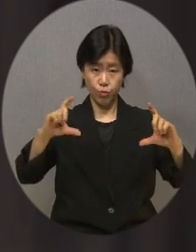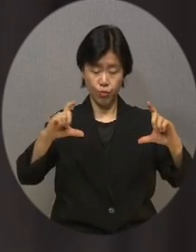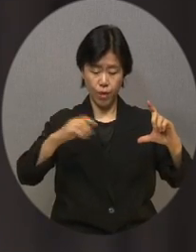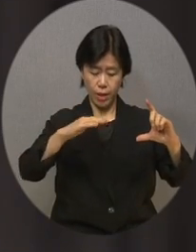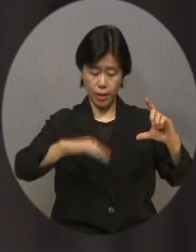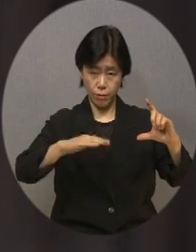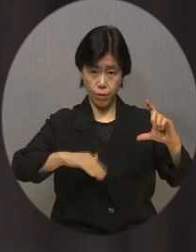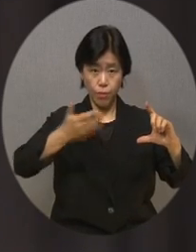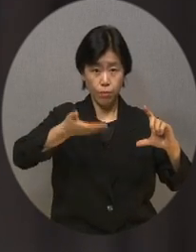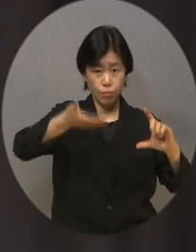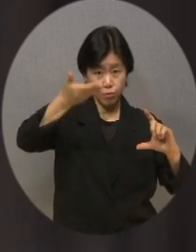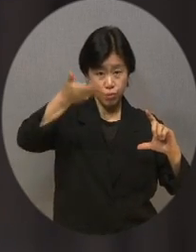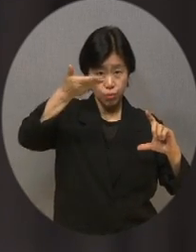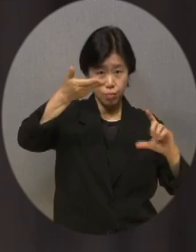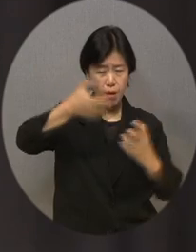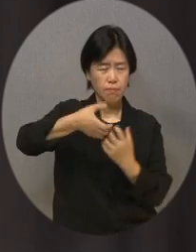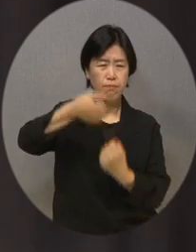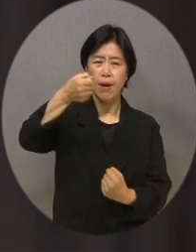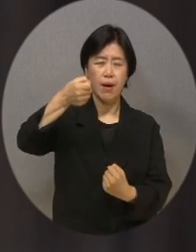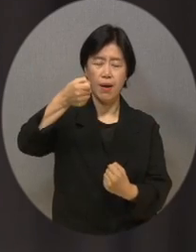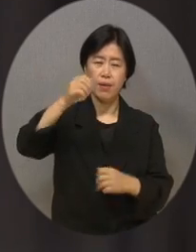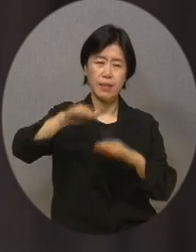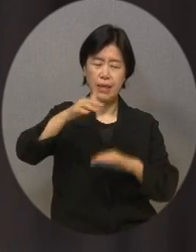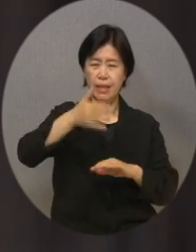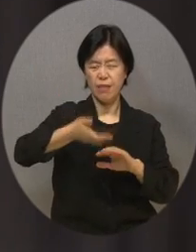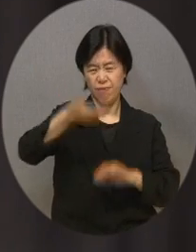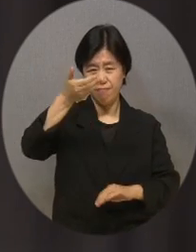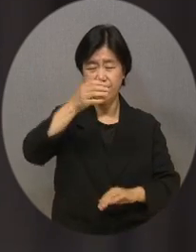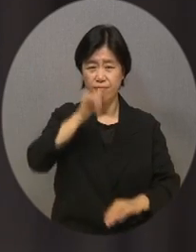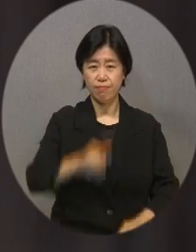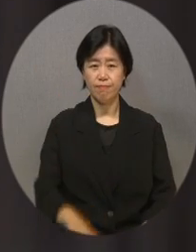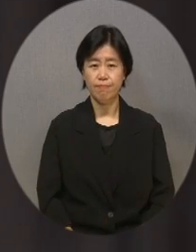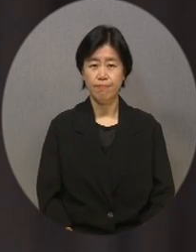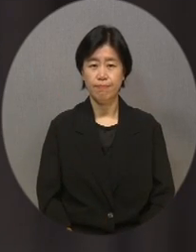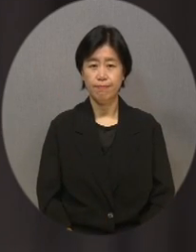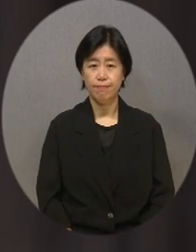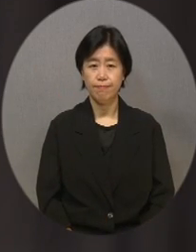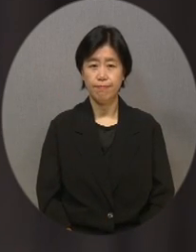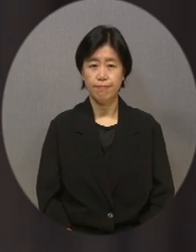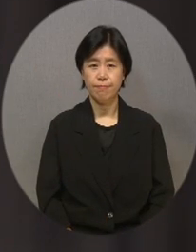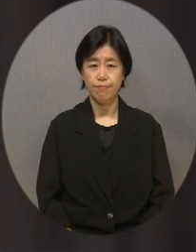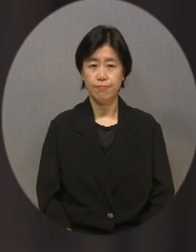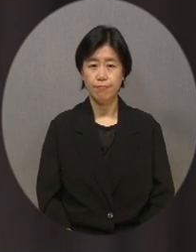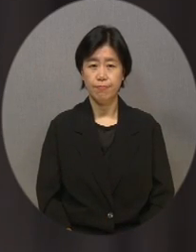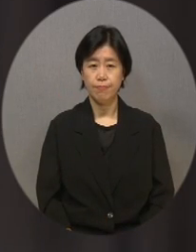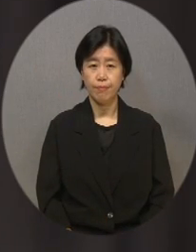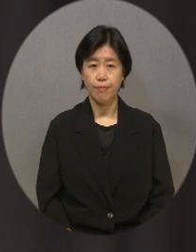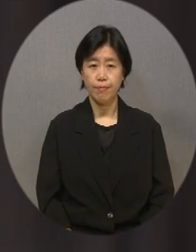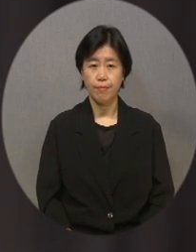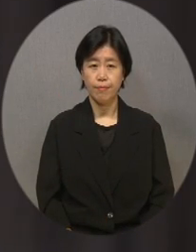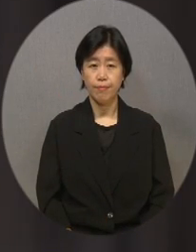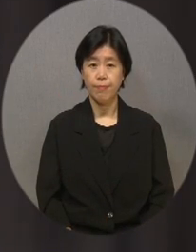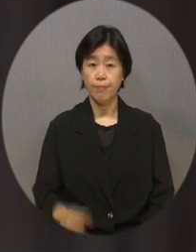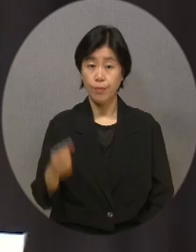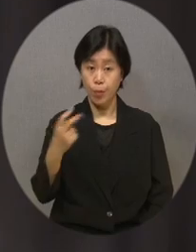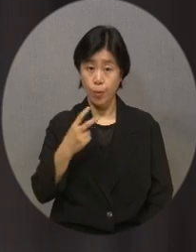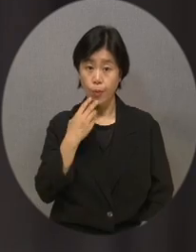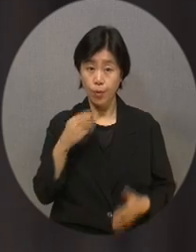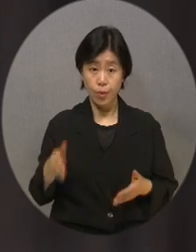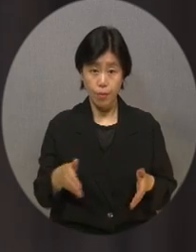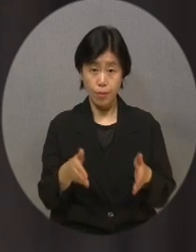북쪽이 아 좀 현저하게 좀 차이가 있다. 예. 이런 말씀을 먼저 드리고요. 그 다음에 이제 경기도는 이